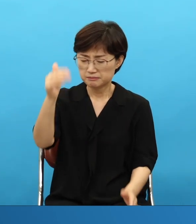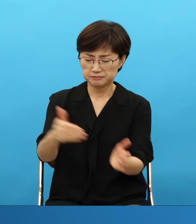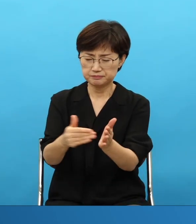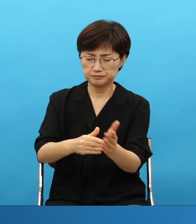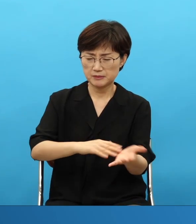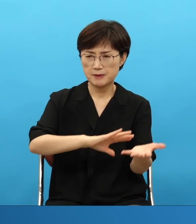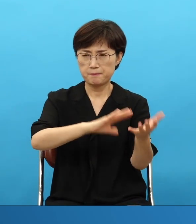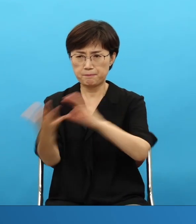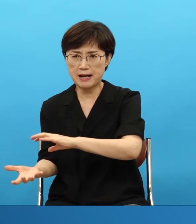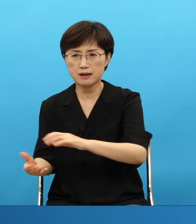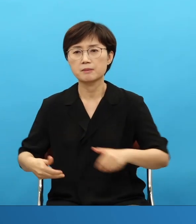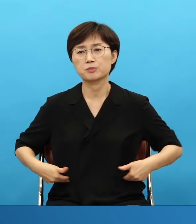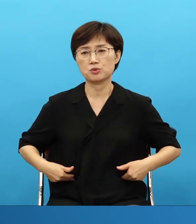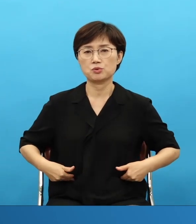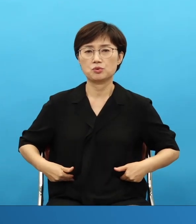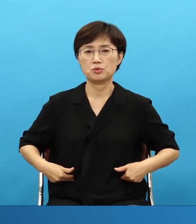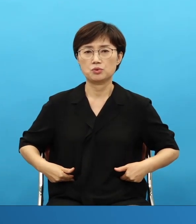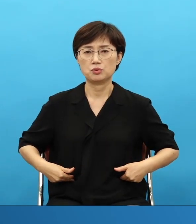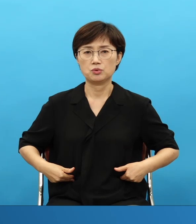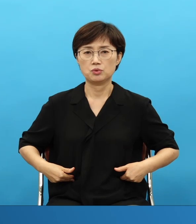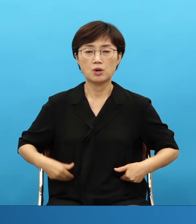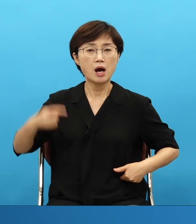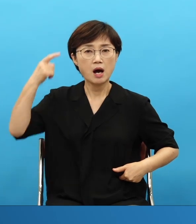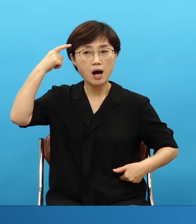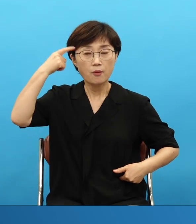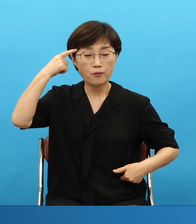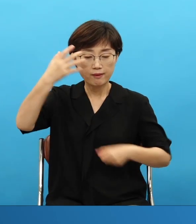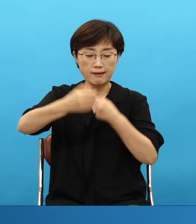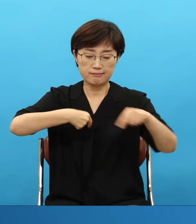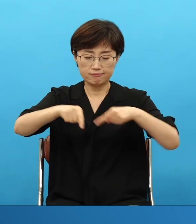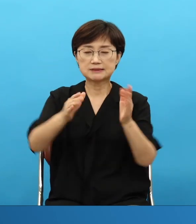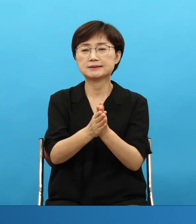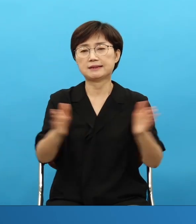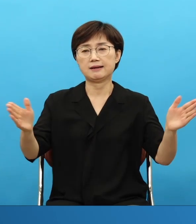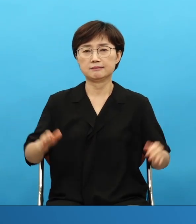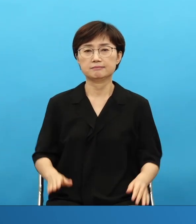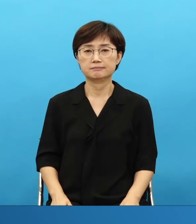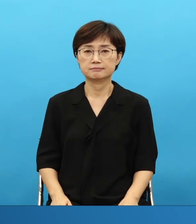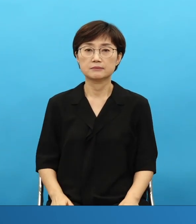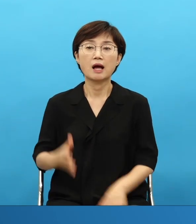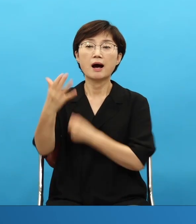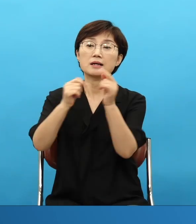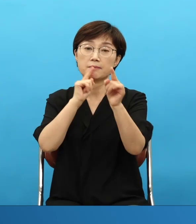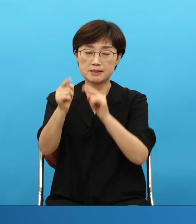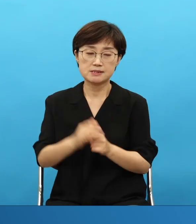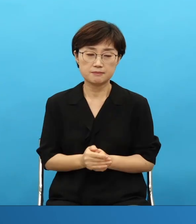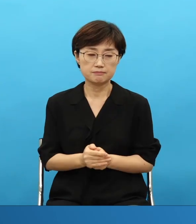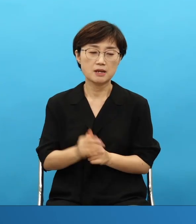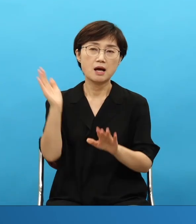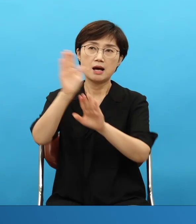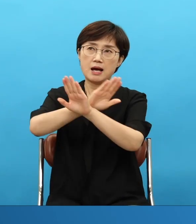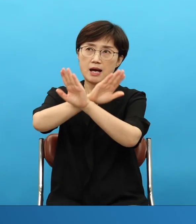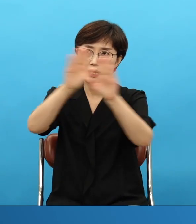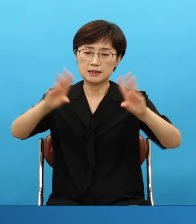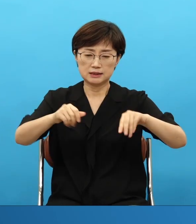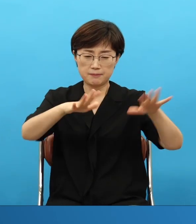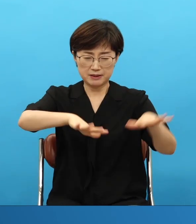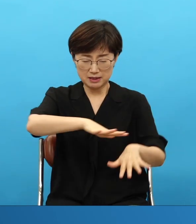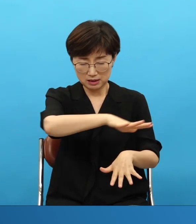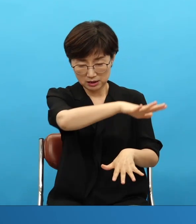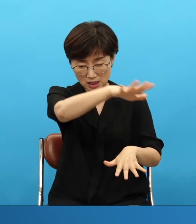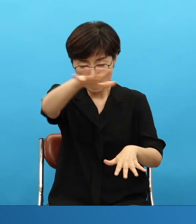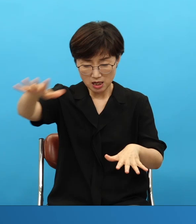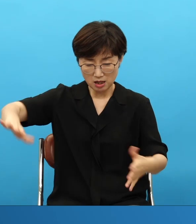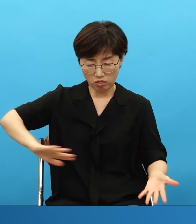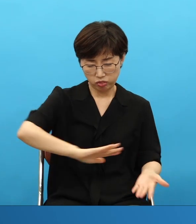flip that upside down. 하나님이 역사하시겠다는 거예요. God will do the work. 하늘과 땅과 바다와 열방이 진동하리라. The heavens, the